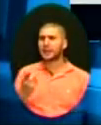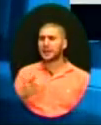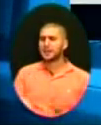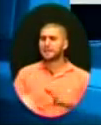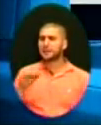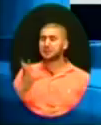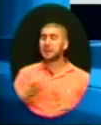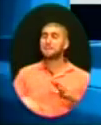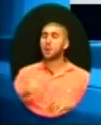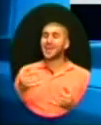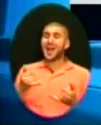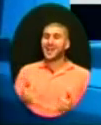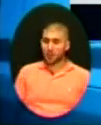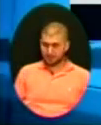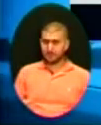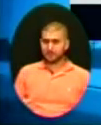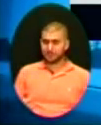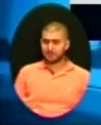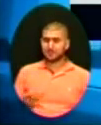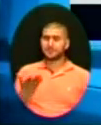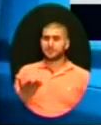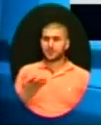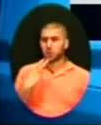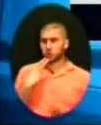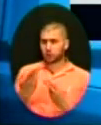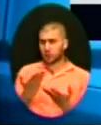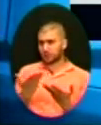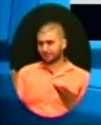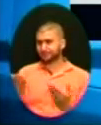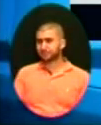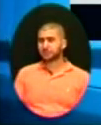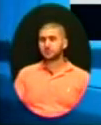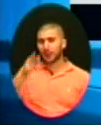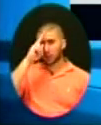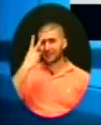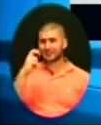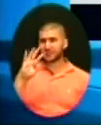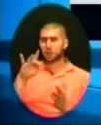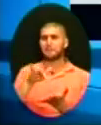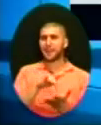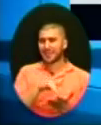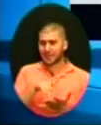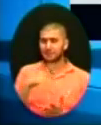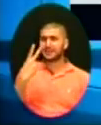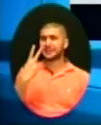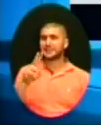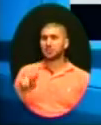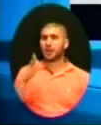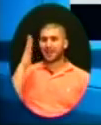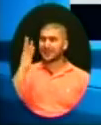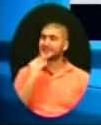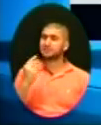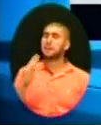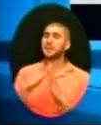הבחירות היו נערכות היום, אז תוצאות כאן לפניך, הליכוד עם 29 מנדטים, יש עתיד 20, הבית היהודי